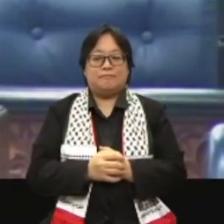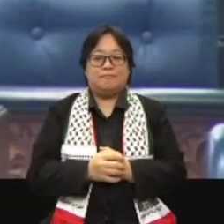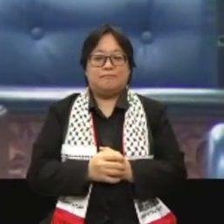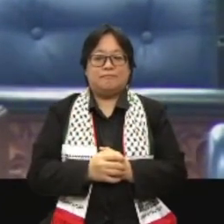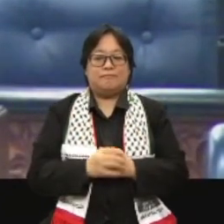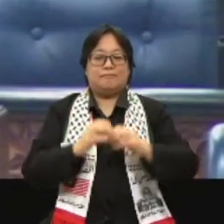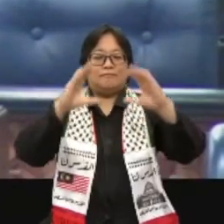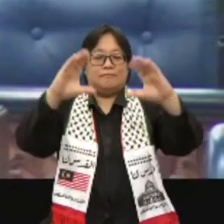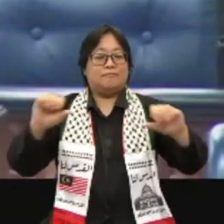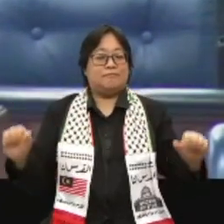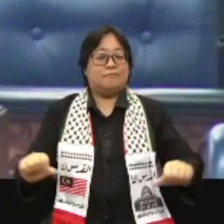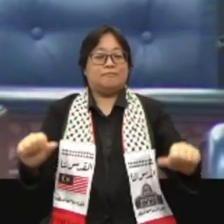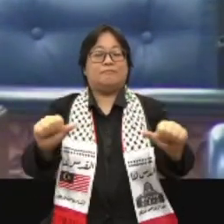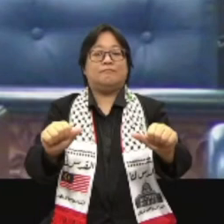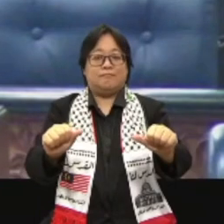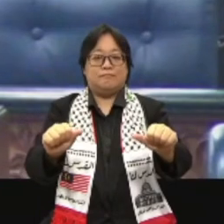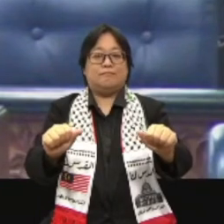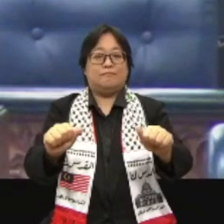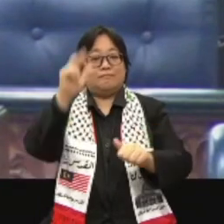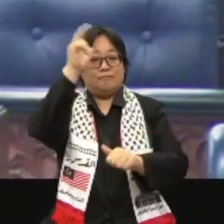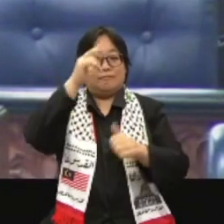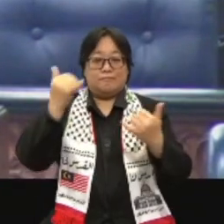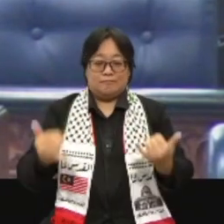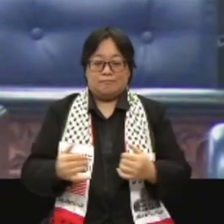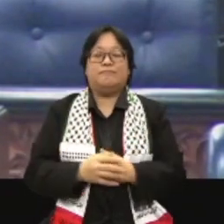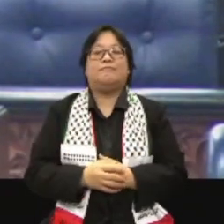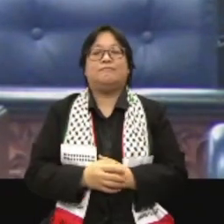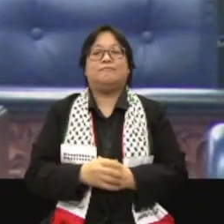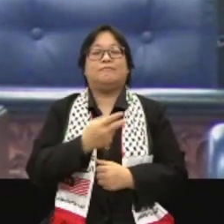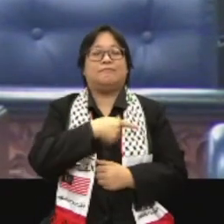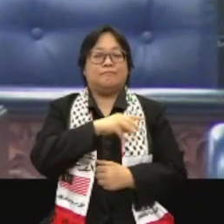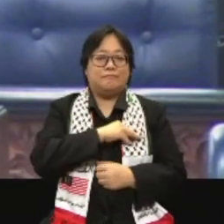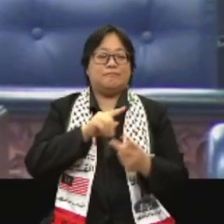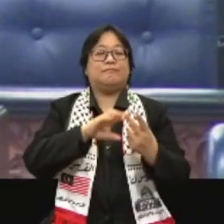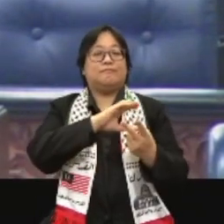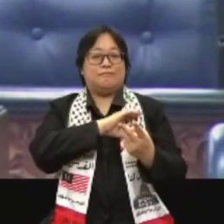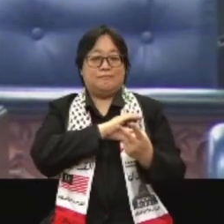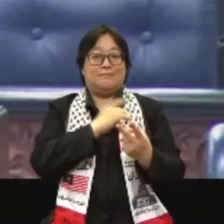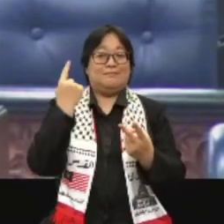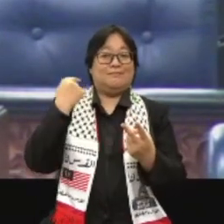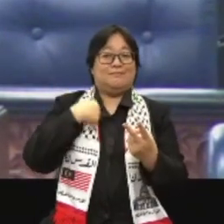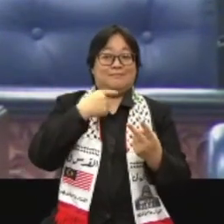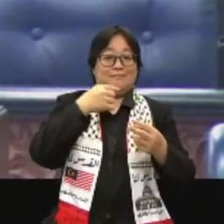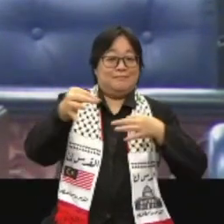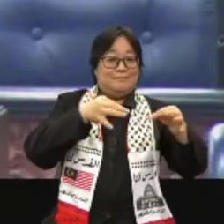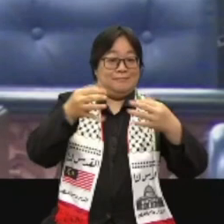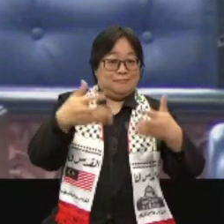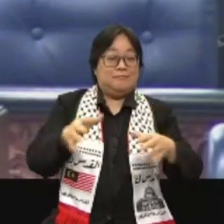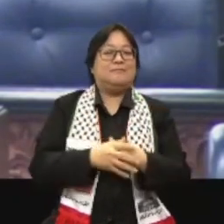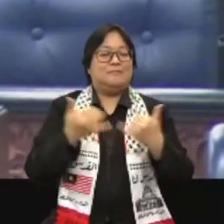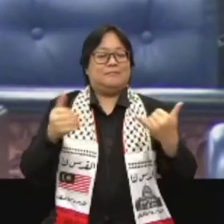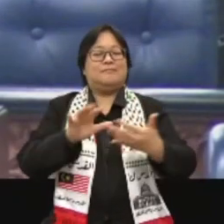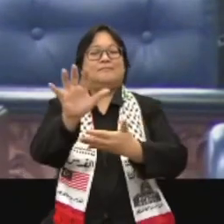langkah proaktif yang dibuat oleh kerajaan ialah di mana kementerian dan pdrm sebagaimana saya sebutkan tadi sedang